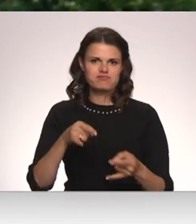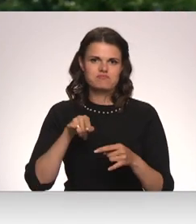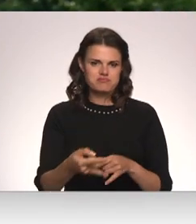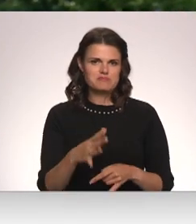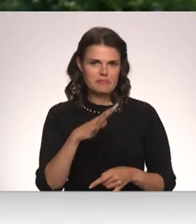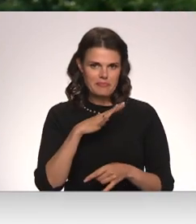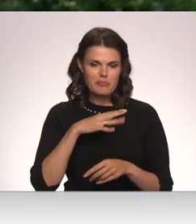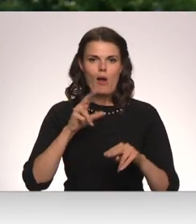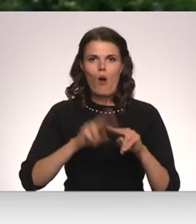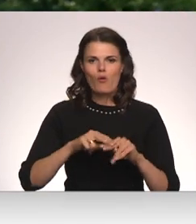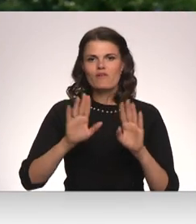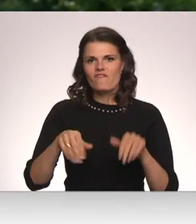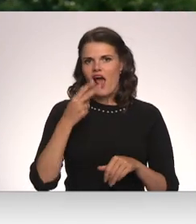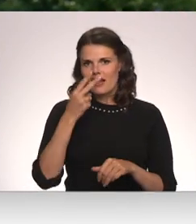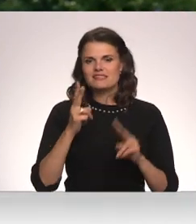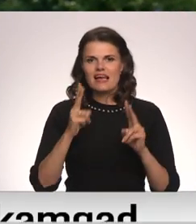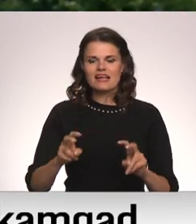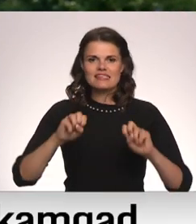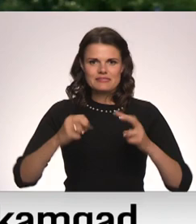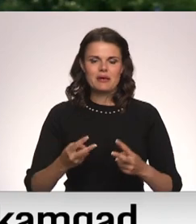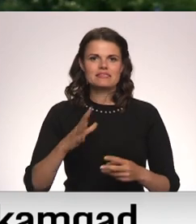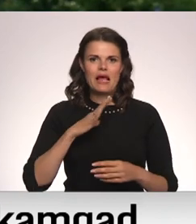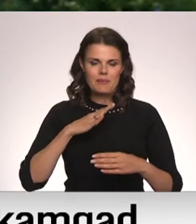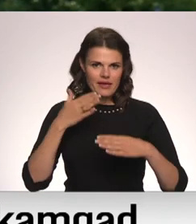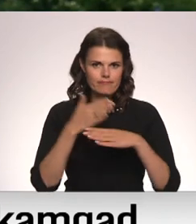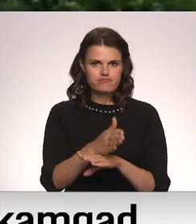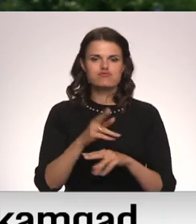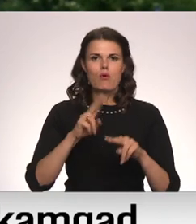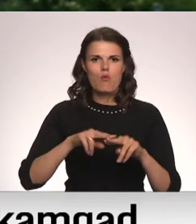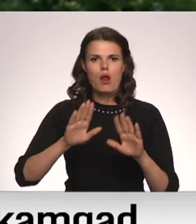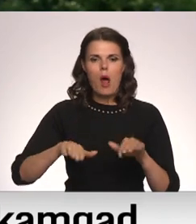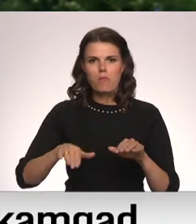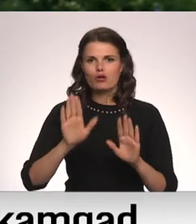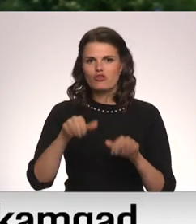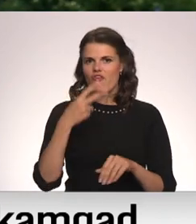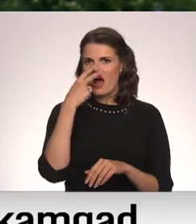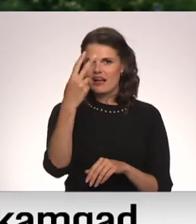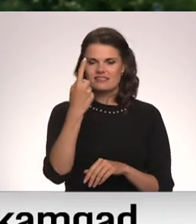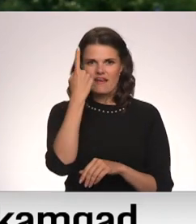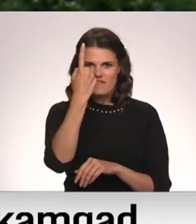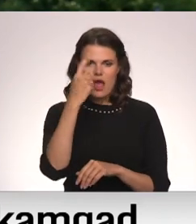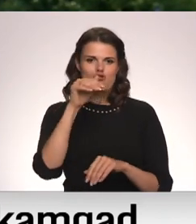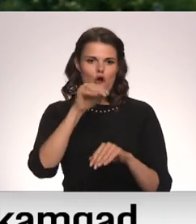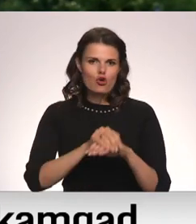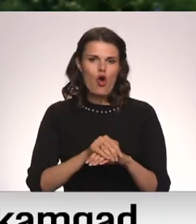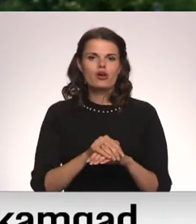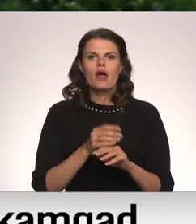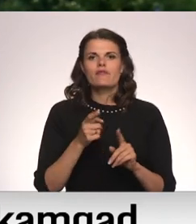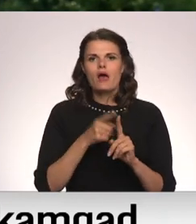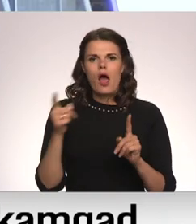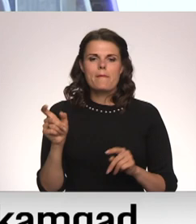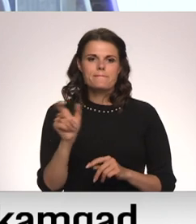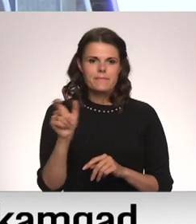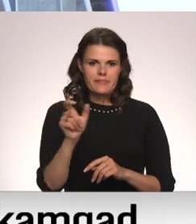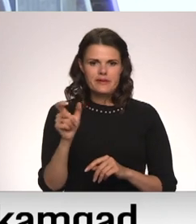un redzams, ka speciāli ir sists, un apakšā ir redzams, ka tas ir izveidojies kaut kādā vienā noteiktā laika